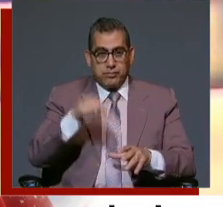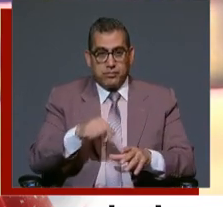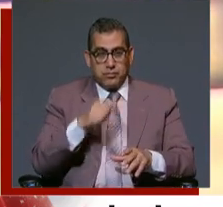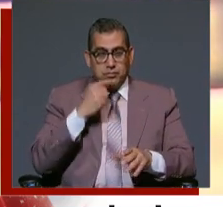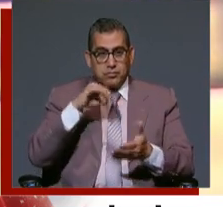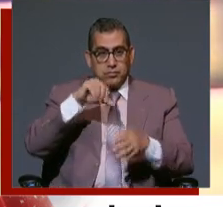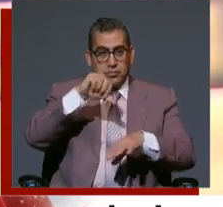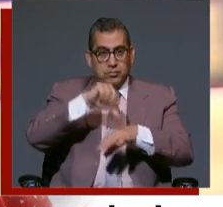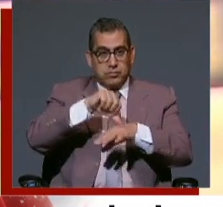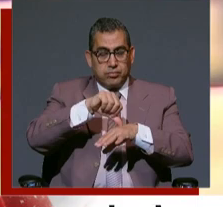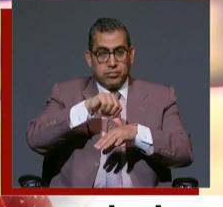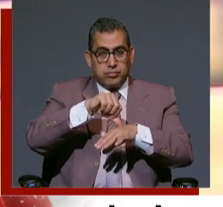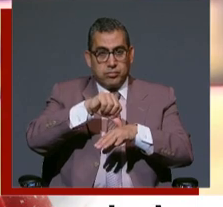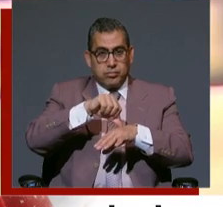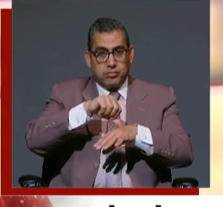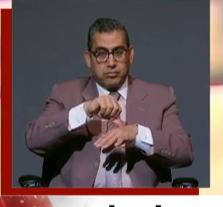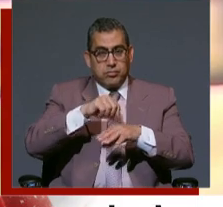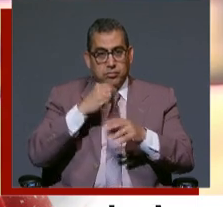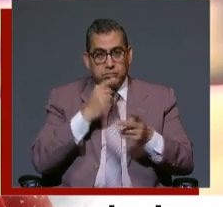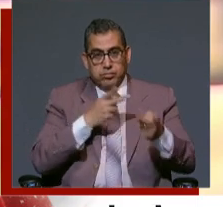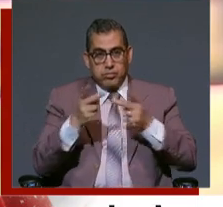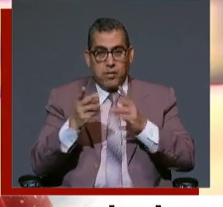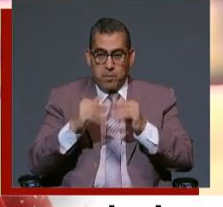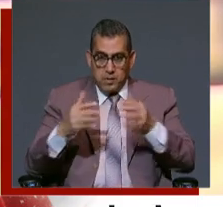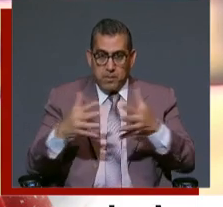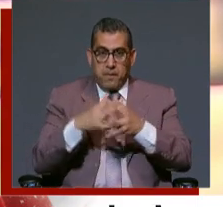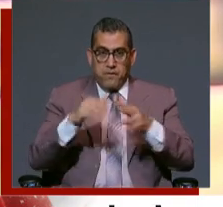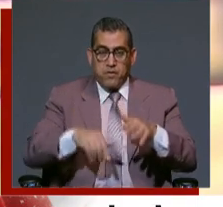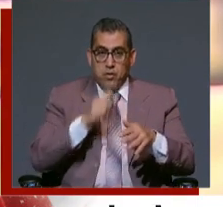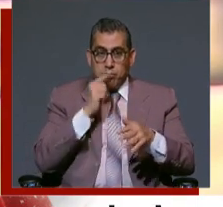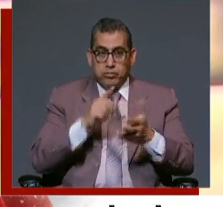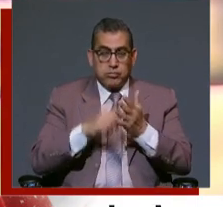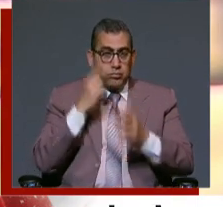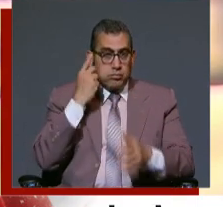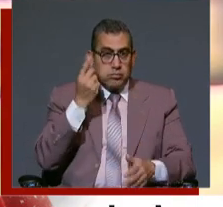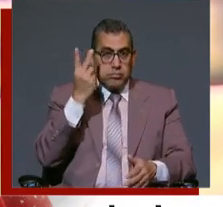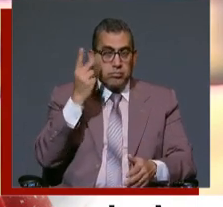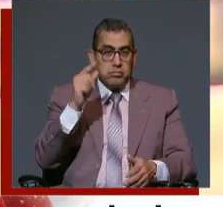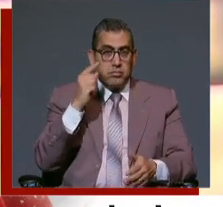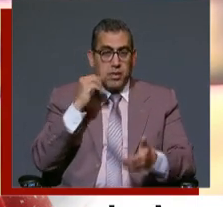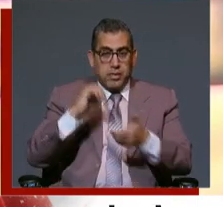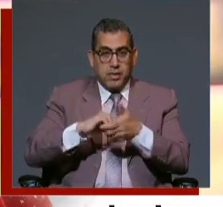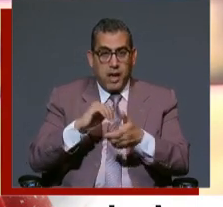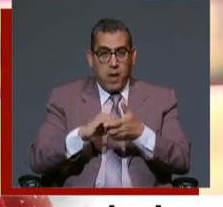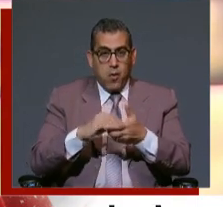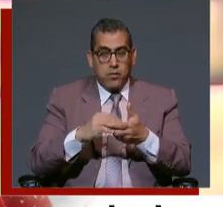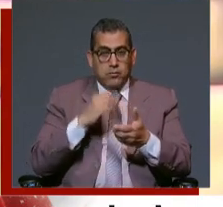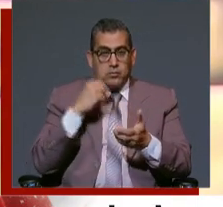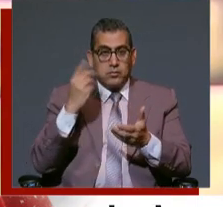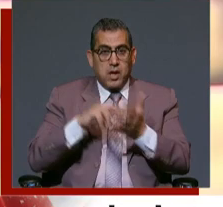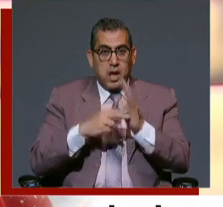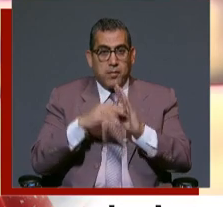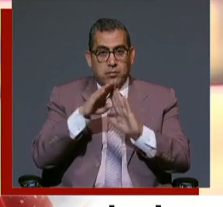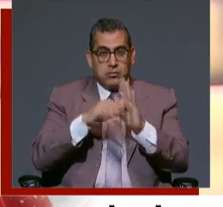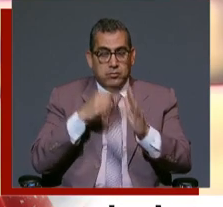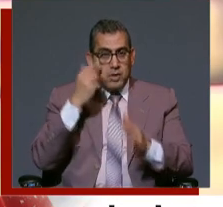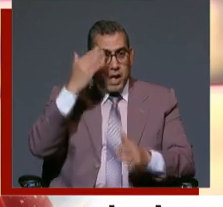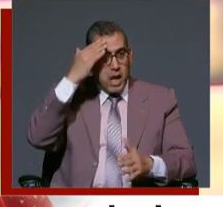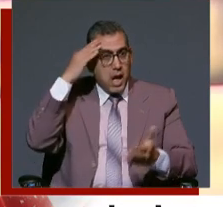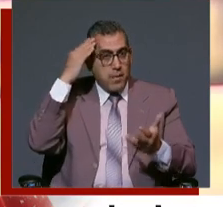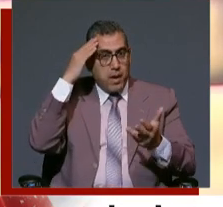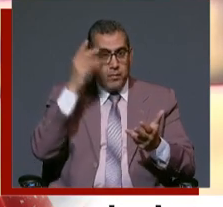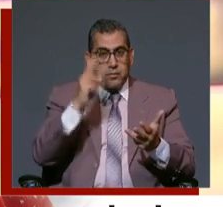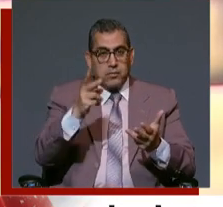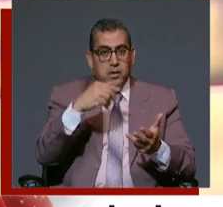واللقاحات، ومصر ليها برضو دور مهم في ده. والحاجة الثالثة فكرة التعاون جنوب جنوب، فالتعاون جنوب جنوب إن ناخد الخبرات المختلفة في